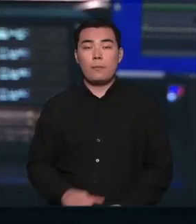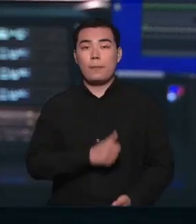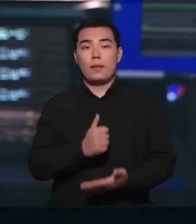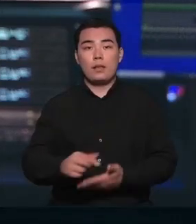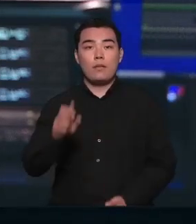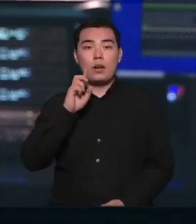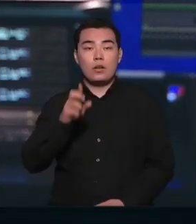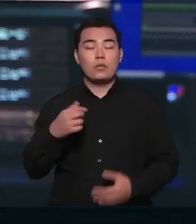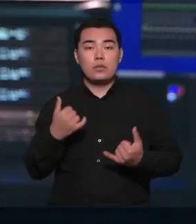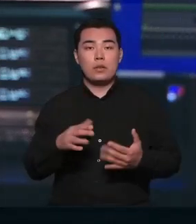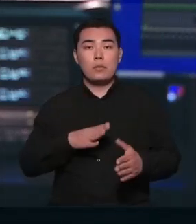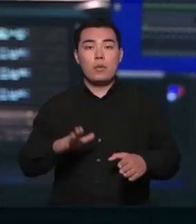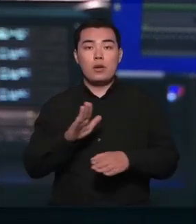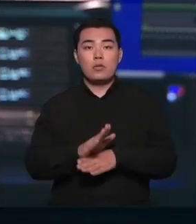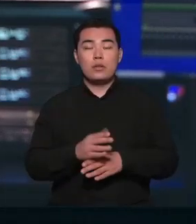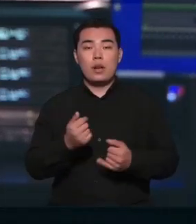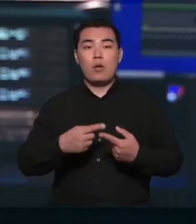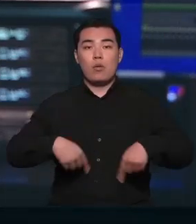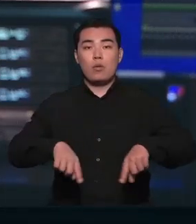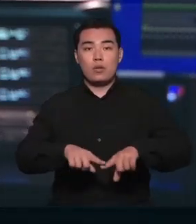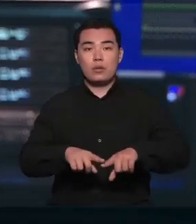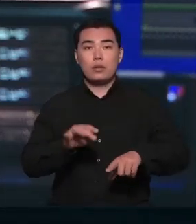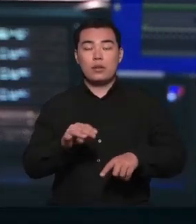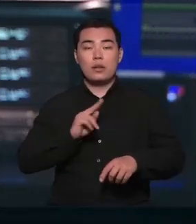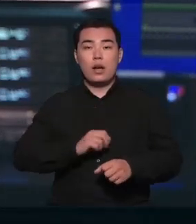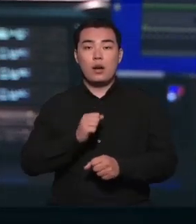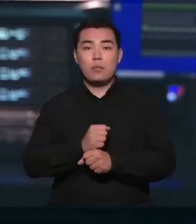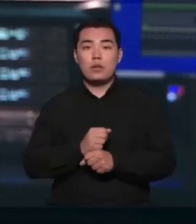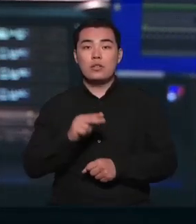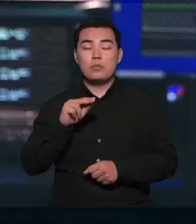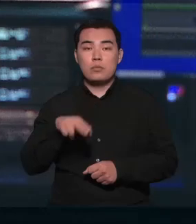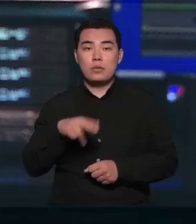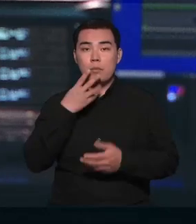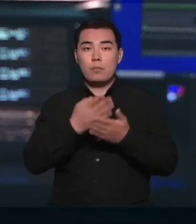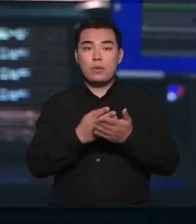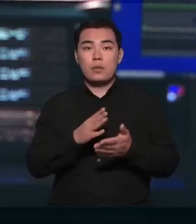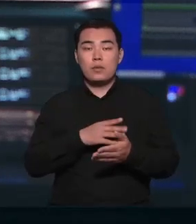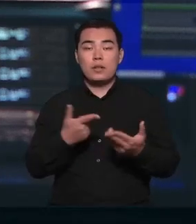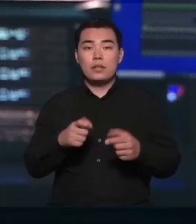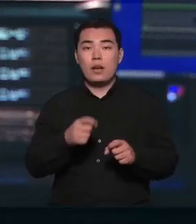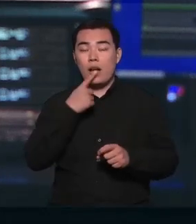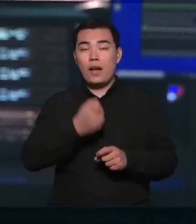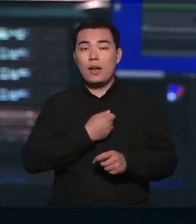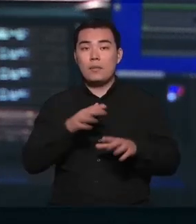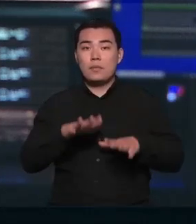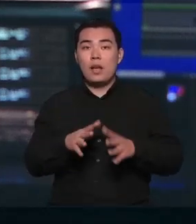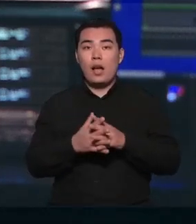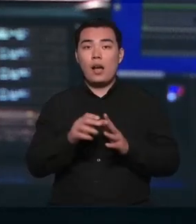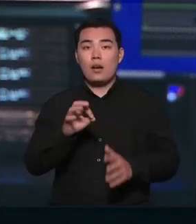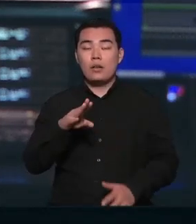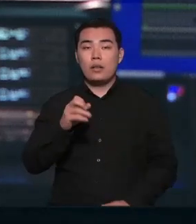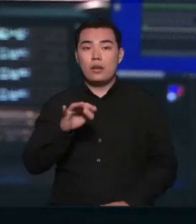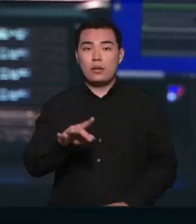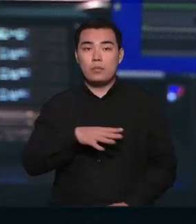глава государства сегодня поручил правоохранительным органам разобраться в ЧП которое произошло в воинской части села Атар